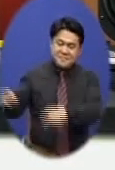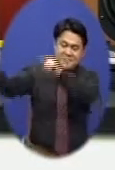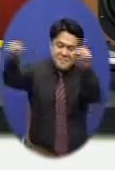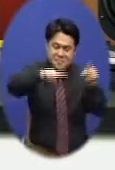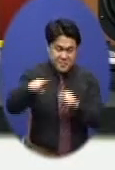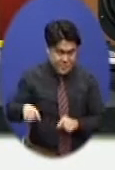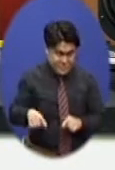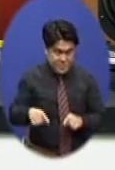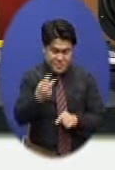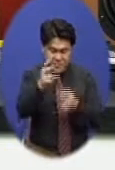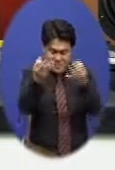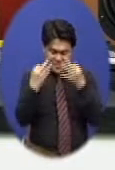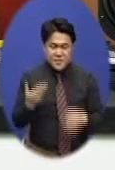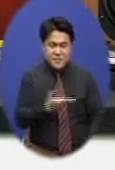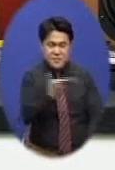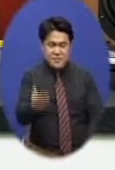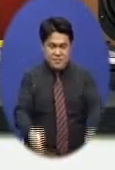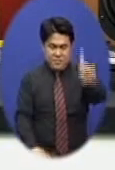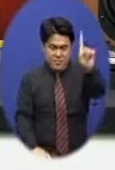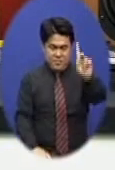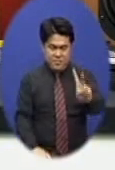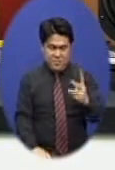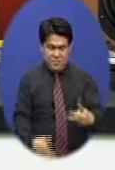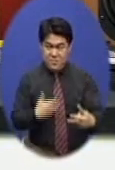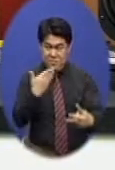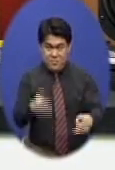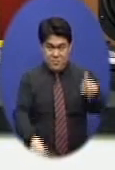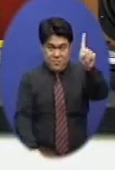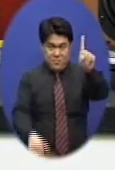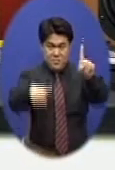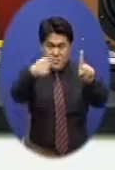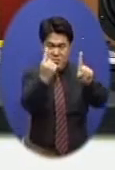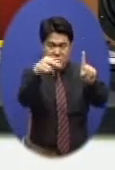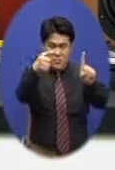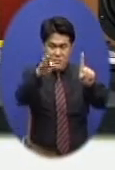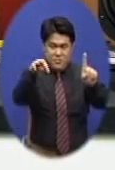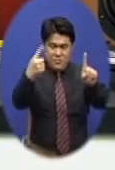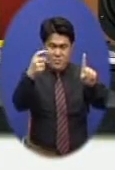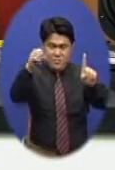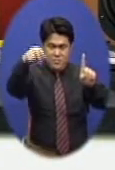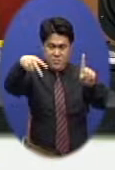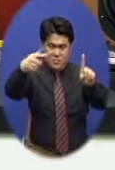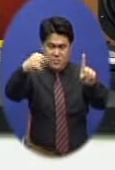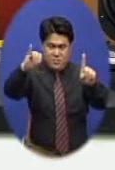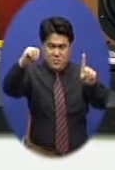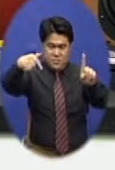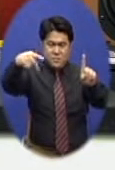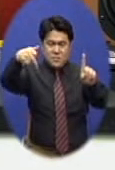계신 시청자 여러분에게 보기를 먼저 드릴까요? 네. 1번. 고습도 유닛 쿨러.